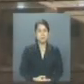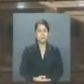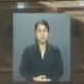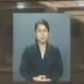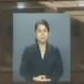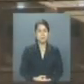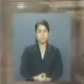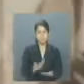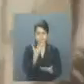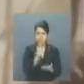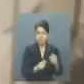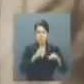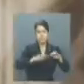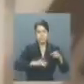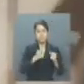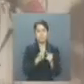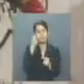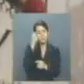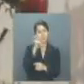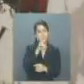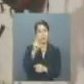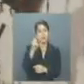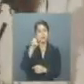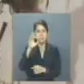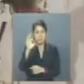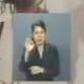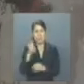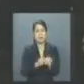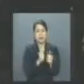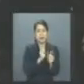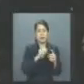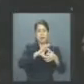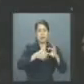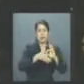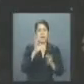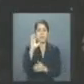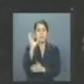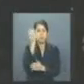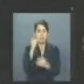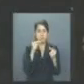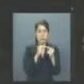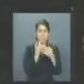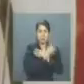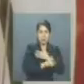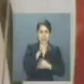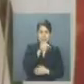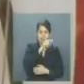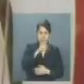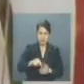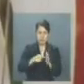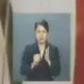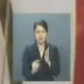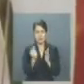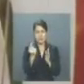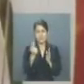ลือเวลาอีกเพียง219วันการแข่งขันกีฬาโอลิมปิก2012ที่กรุงลอนดอนประเทศอังกฤษเป็นเจ้าภาพก็จะเริ่มต้นขึ้น